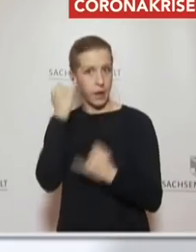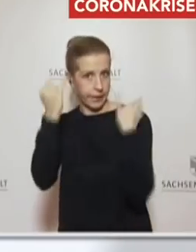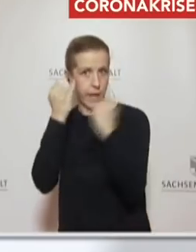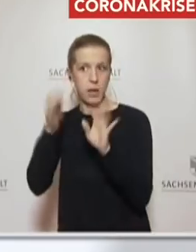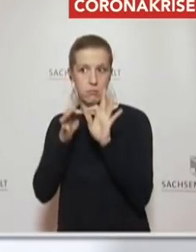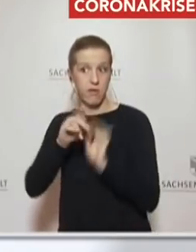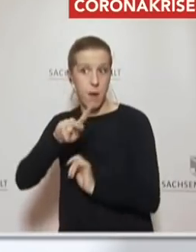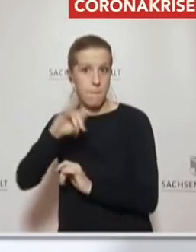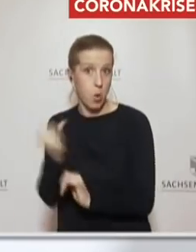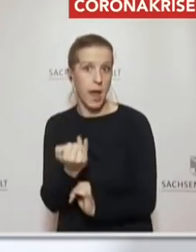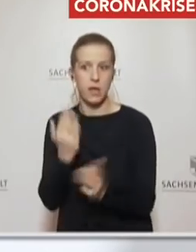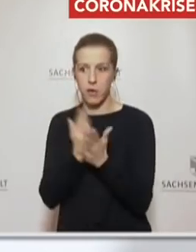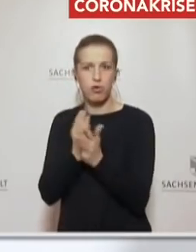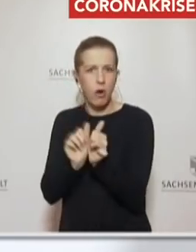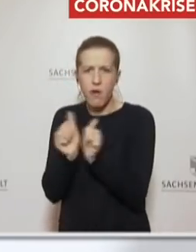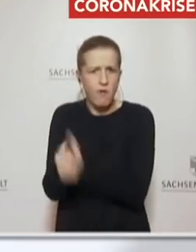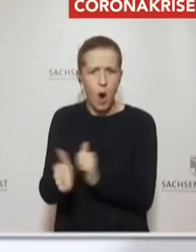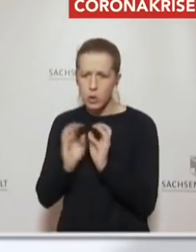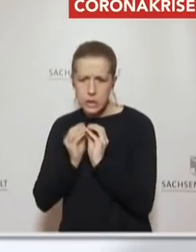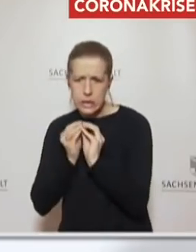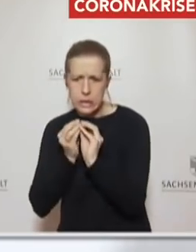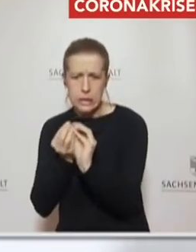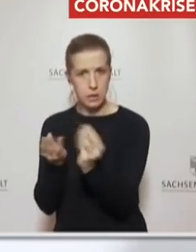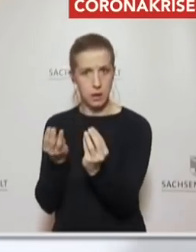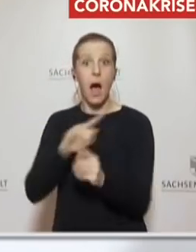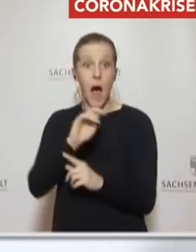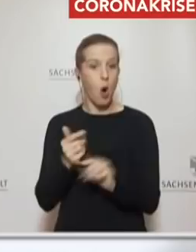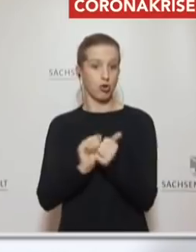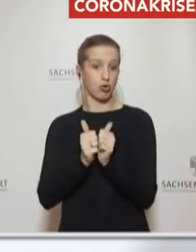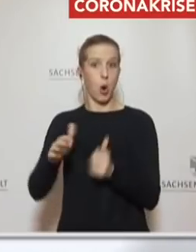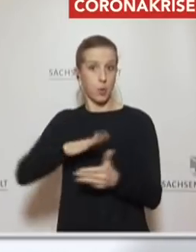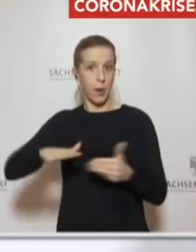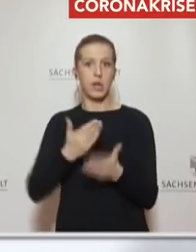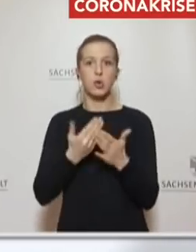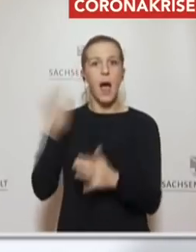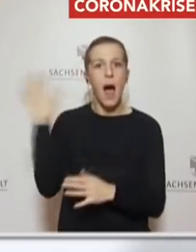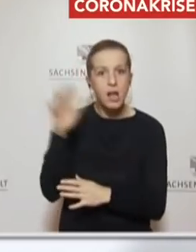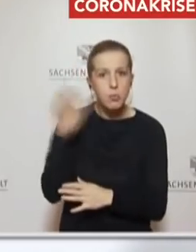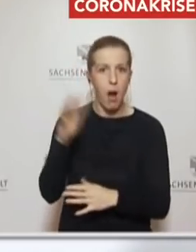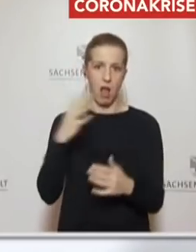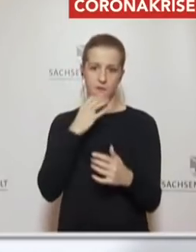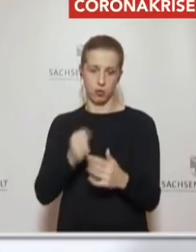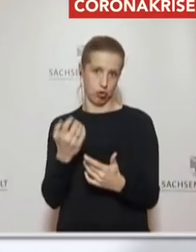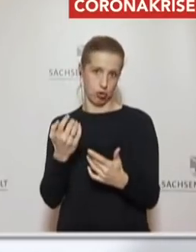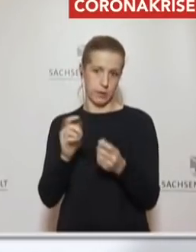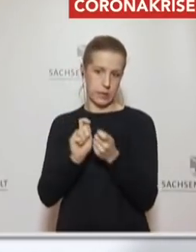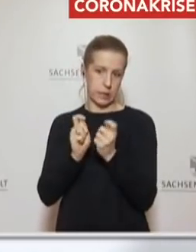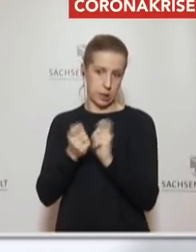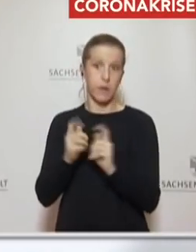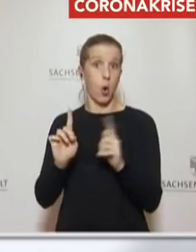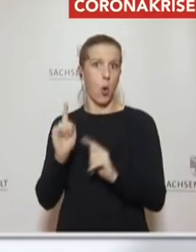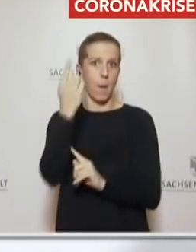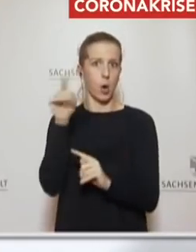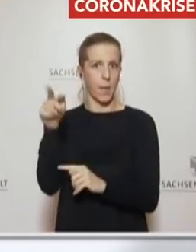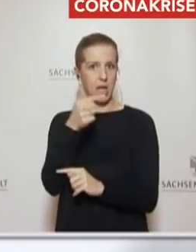schon sehr weit entwickelt, dass wir dort bis in den Sport hinein, Handball zum Beispiel, kann sich der